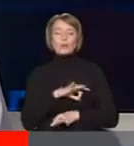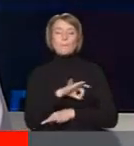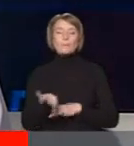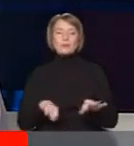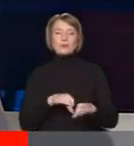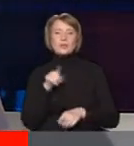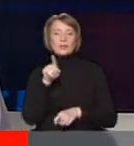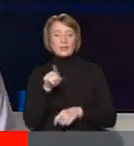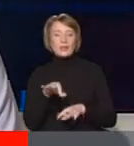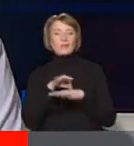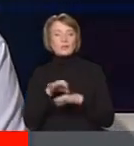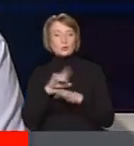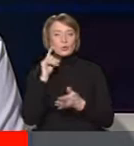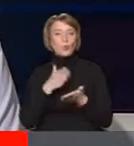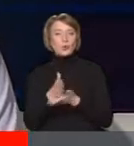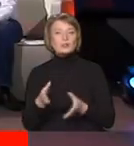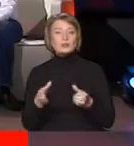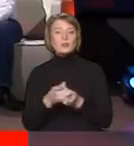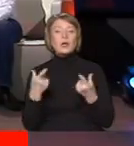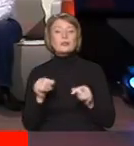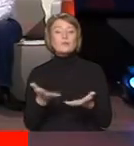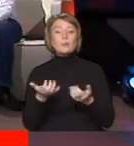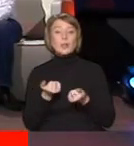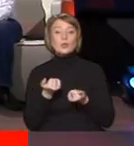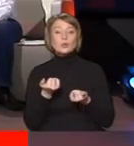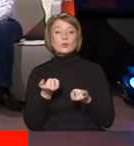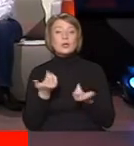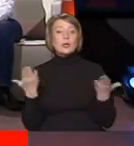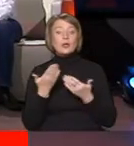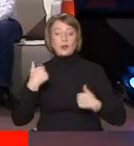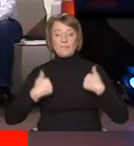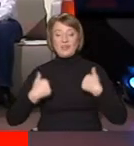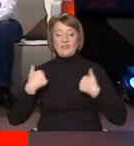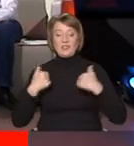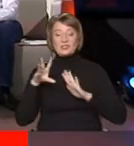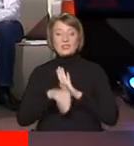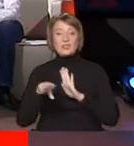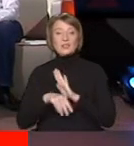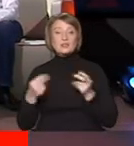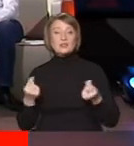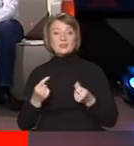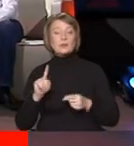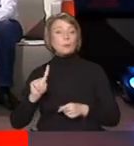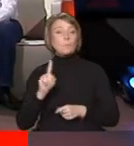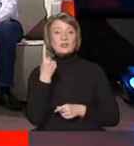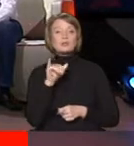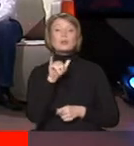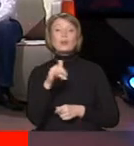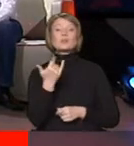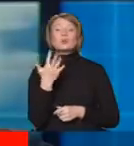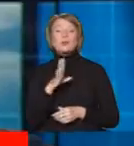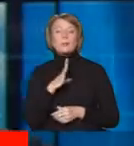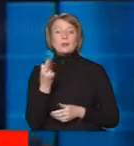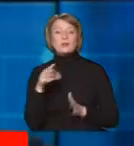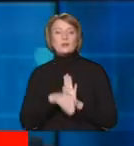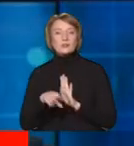будемо політичну партію. А які первинні інвестиції? Які первинні інвестиції? Кожен стартап має якісь первинні інвестиції. Скільки у вас було? Ви пам'ятаєте,